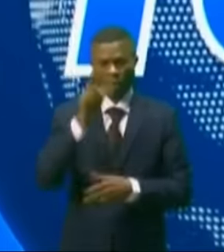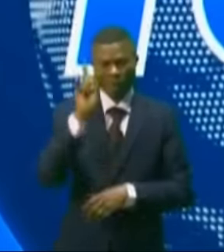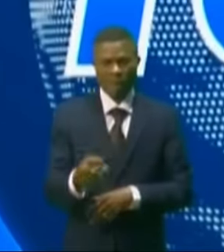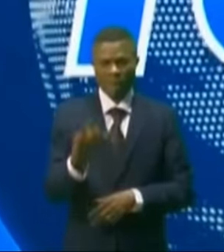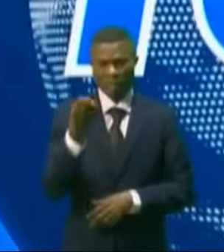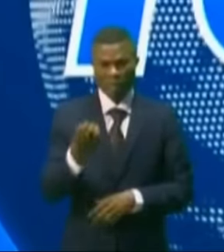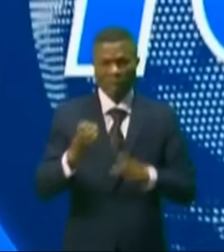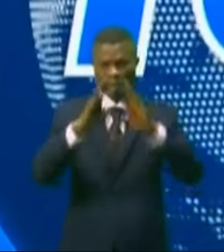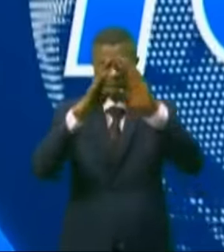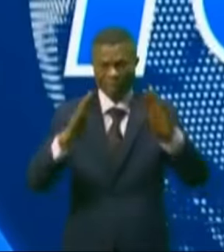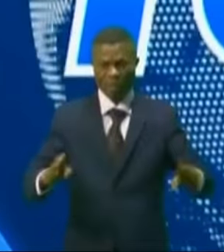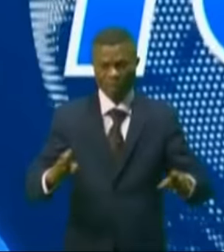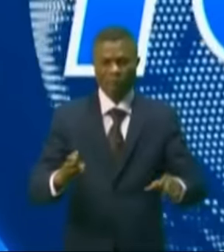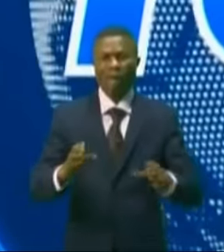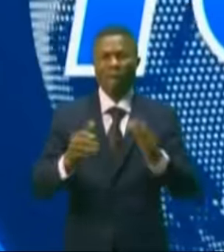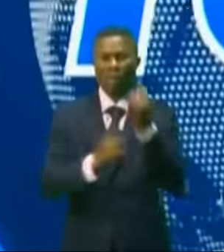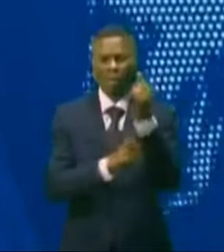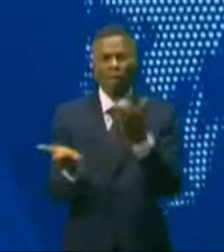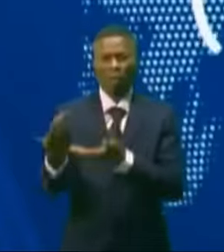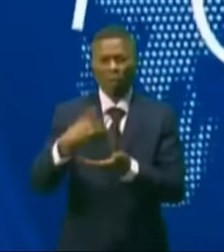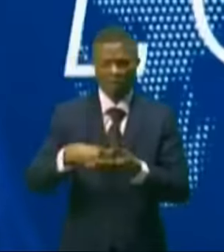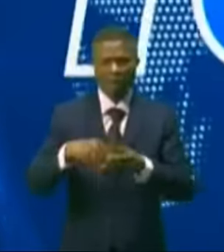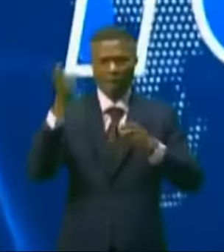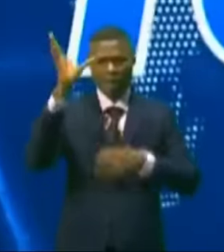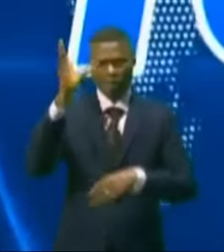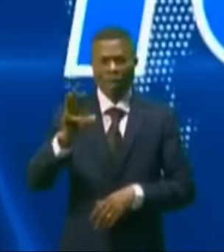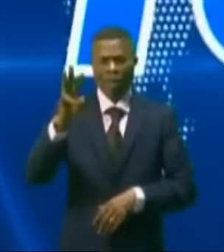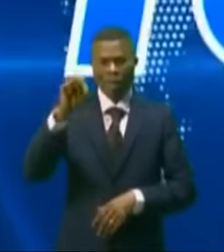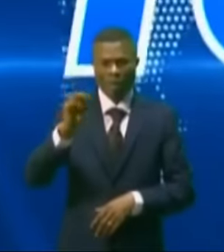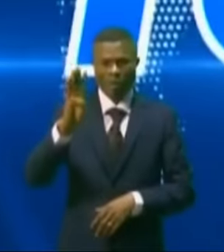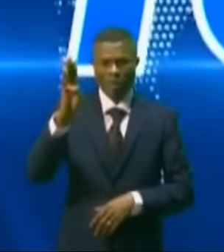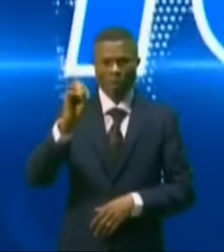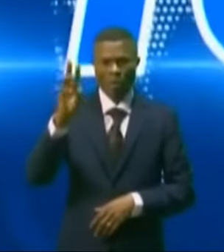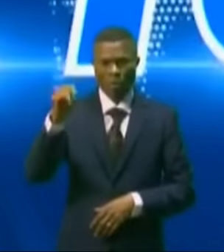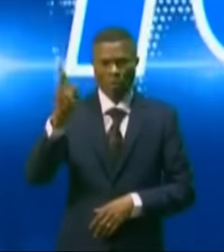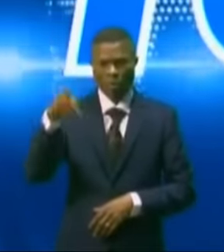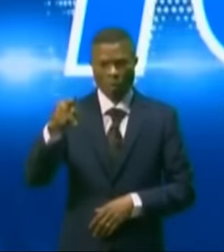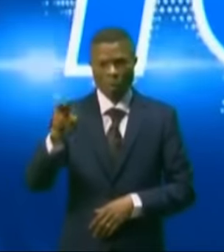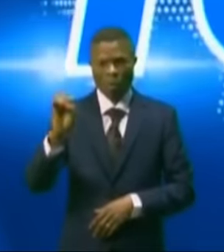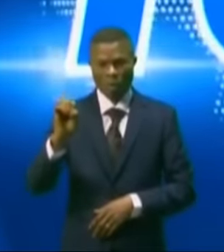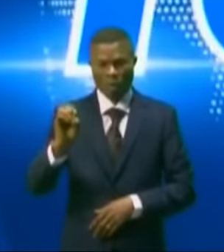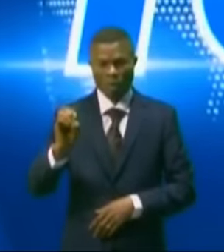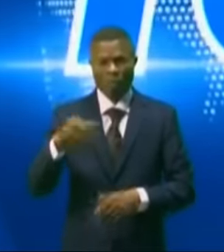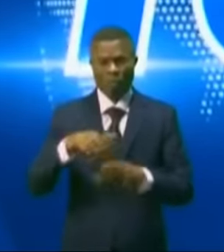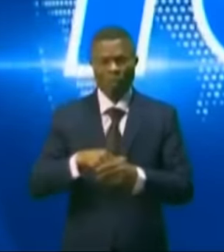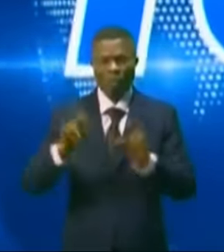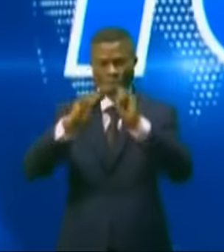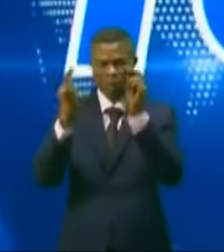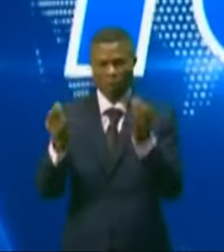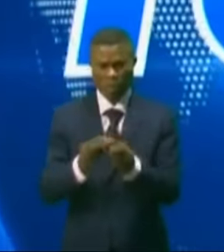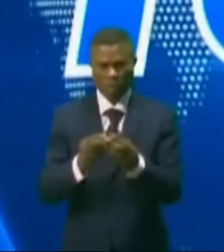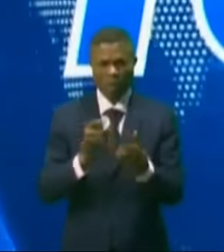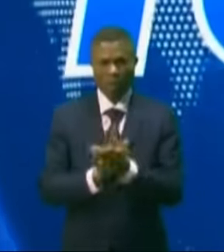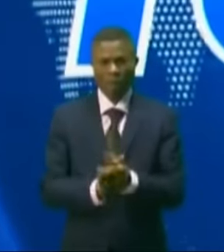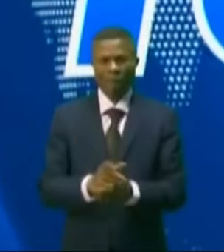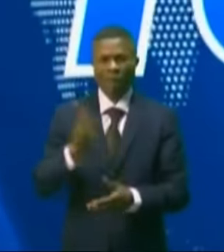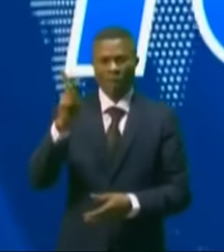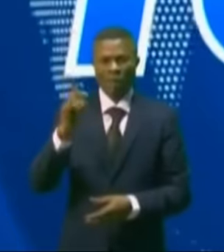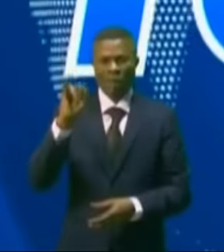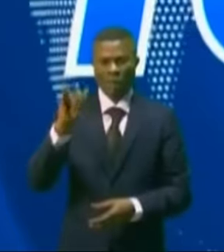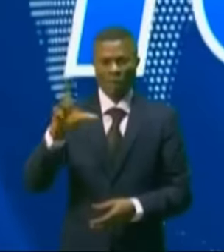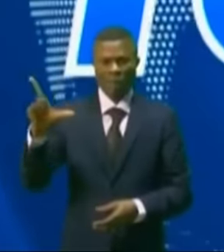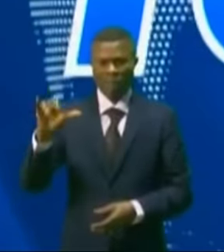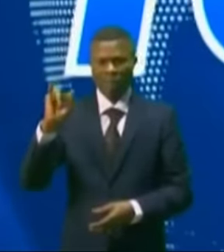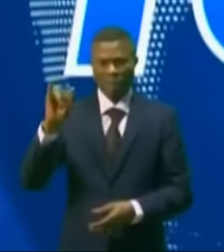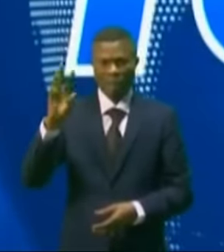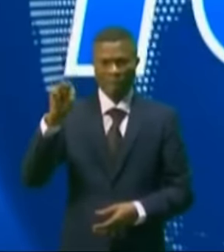140 ménages ont regagné les villages Bompo, un situé dans les territoires, dans les regroupements Chinia Kilima, dans la chefferie